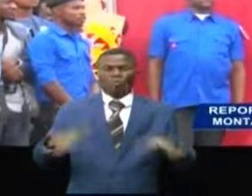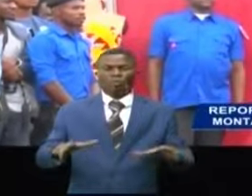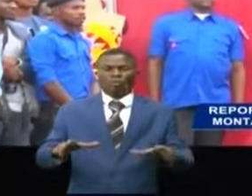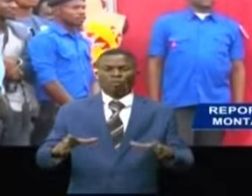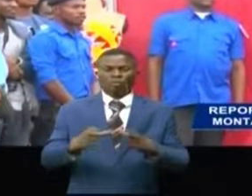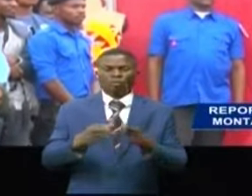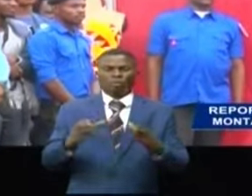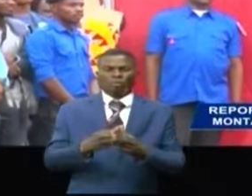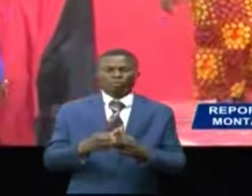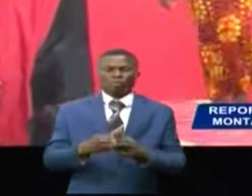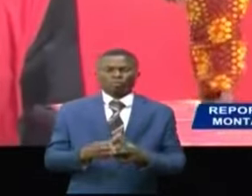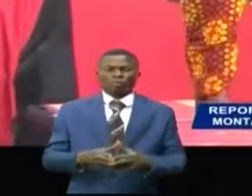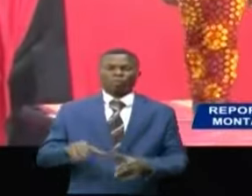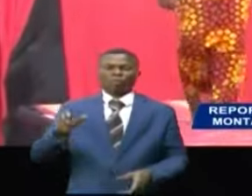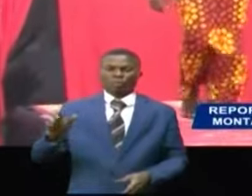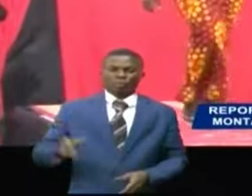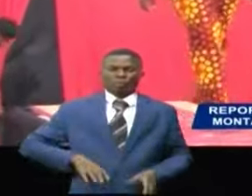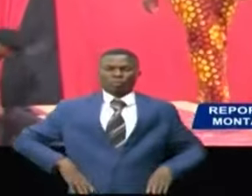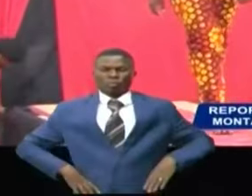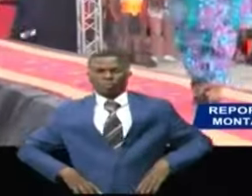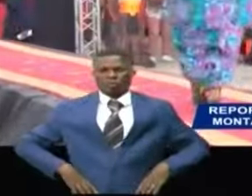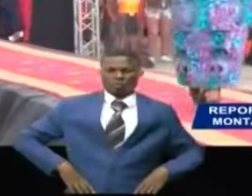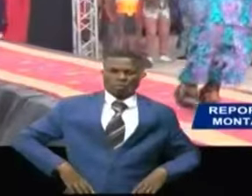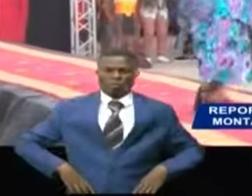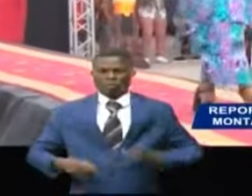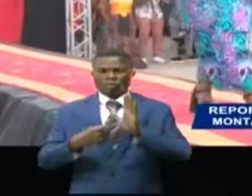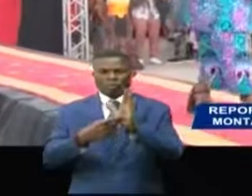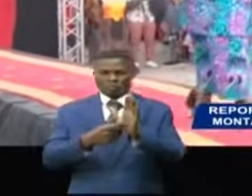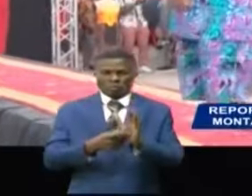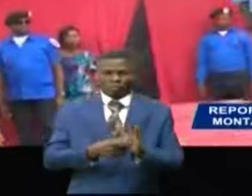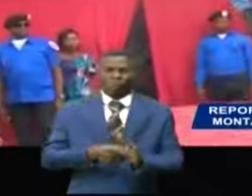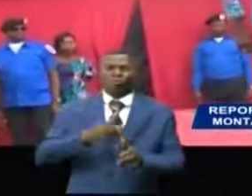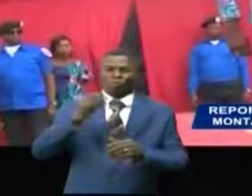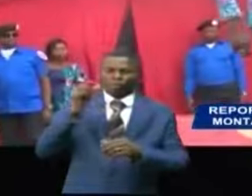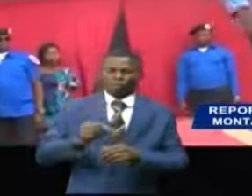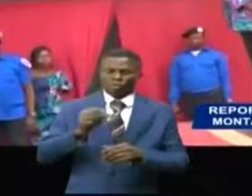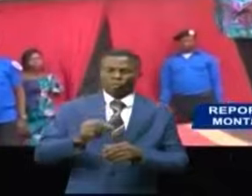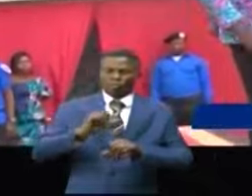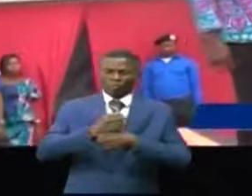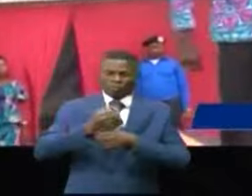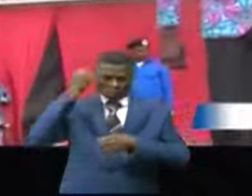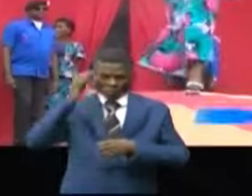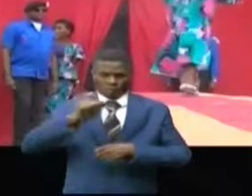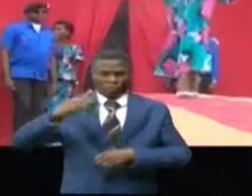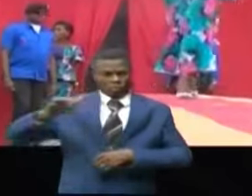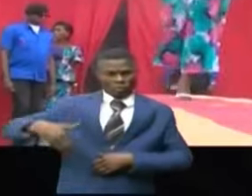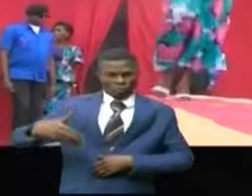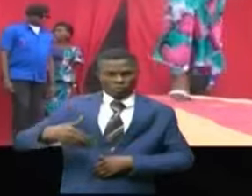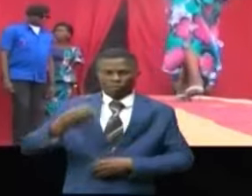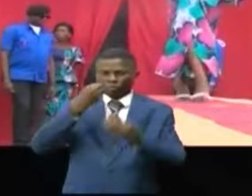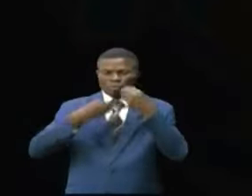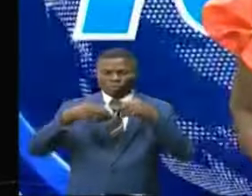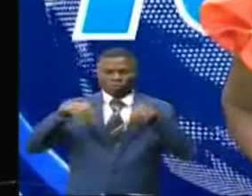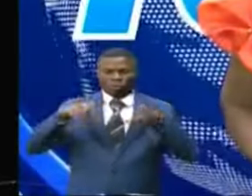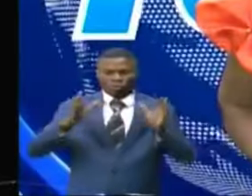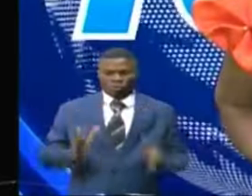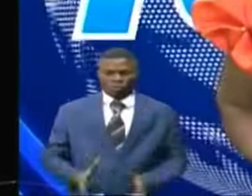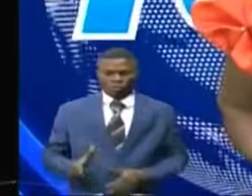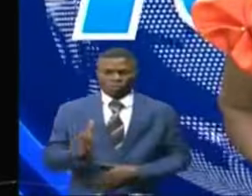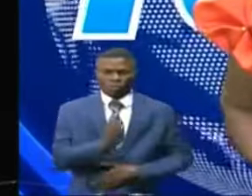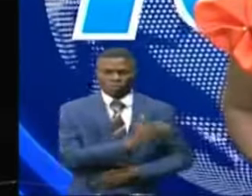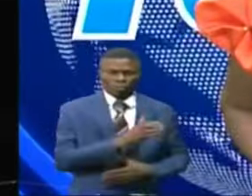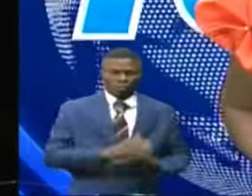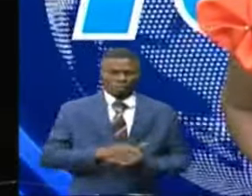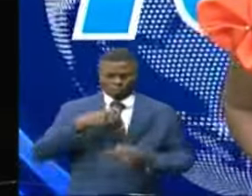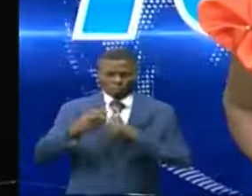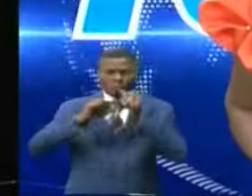d'un défilé de mode pour présenter un cocktail de créativité de l'ISAM consommant congolais.